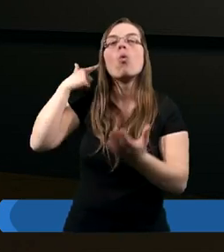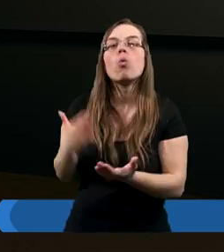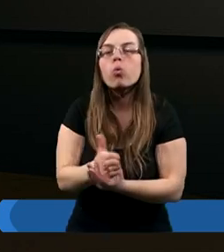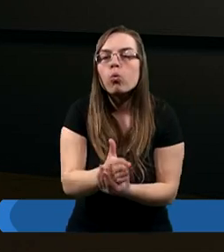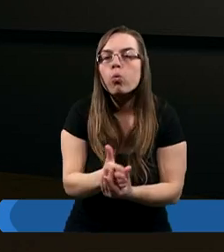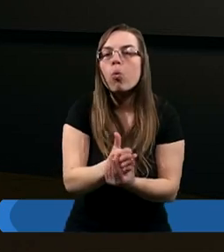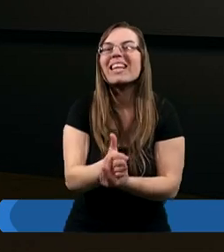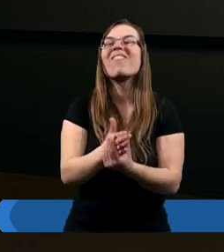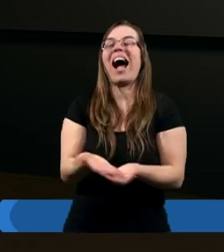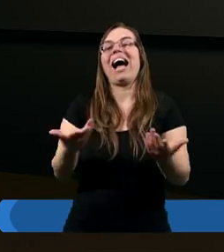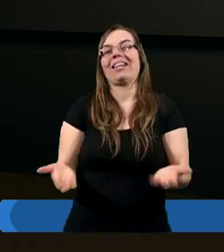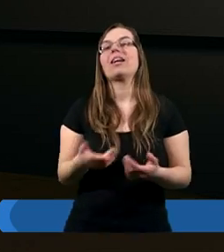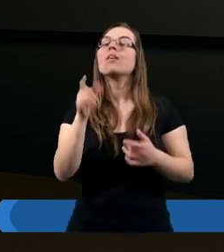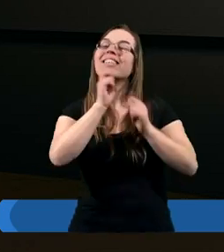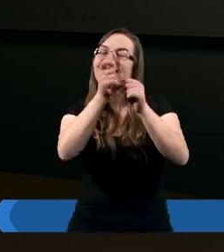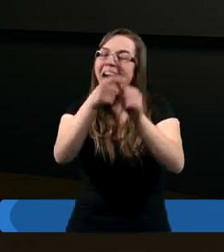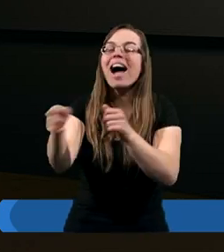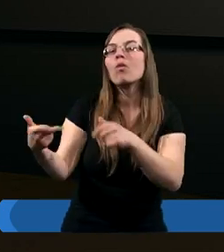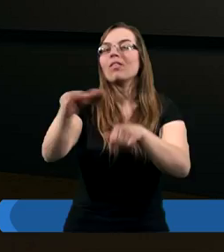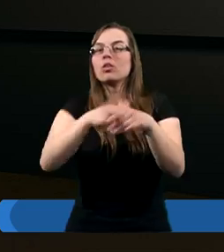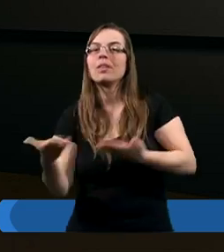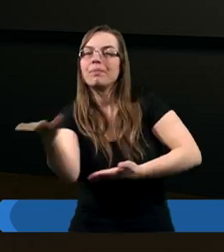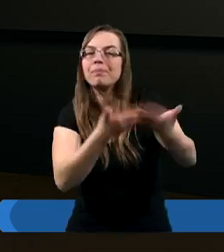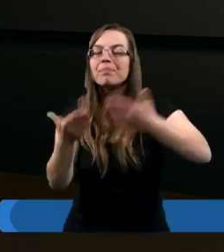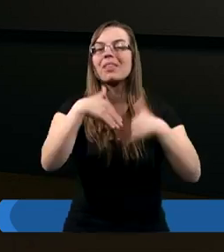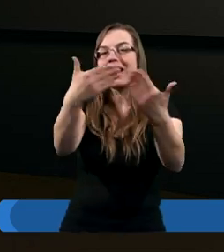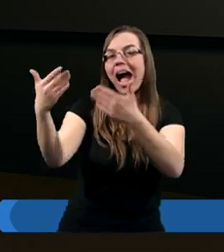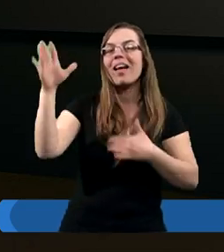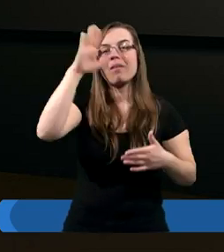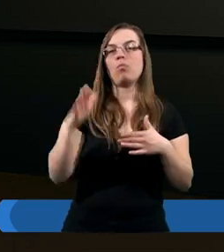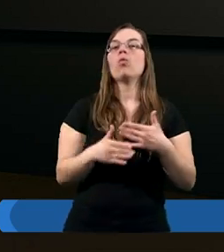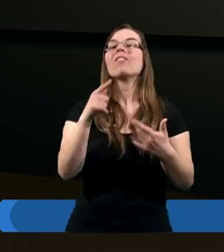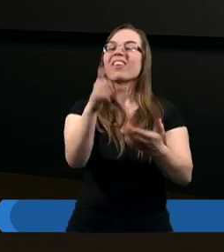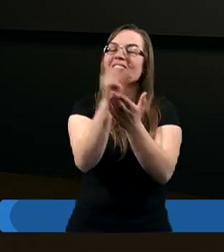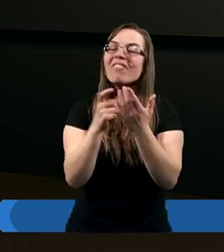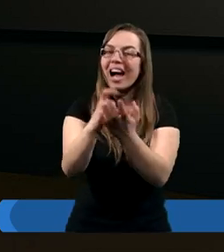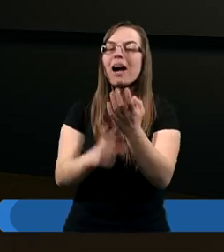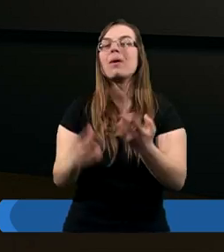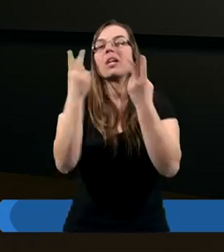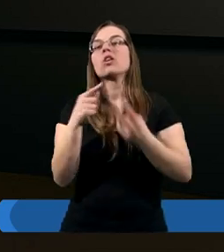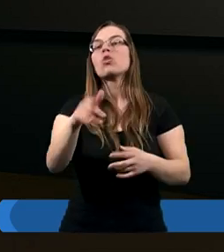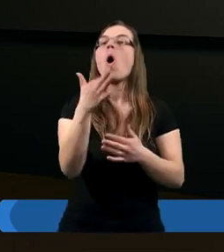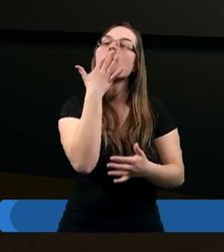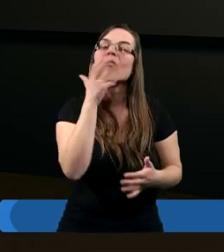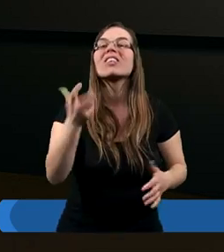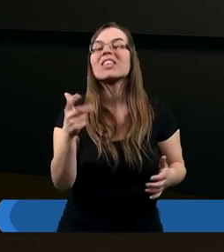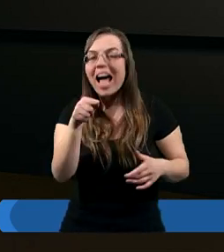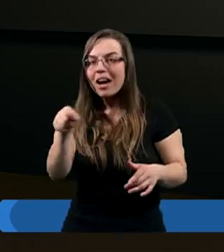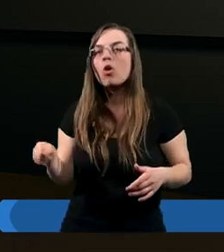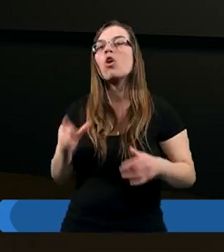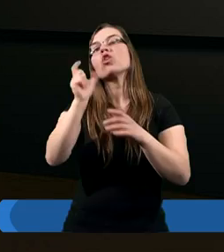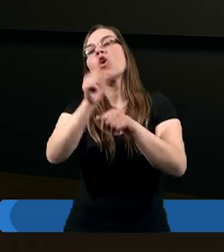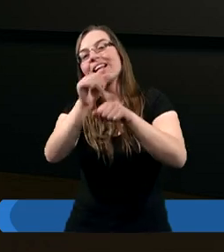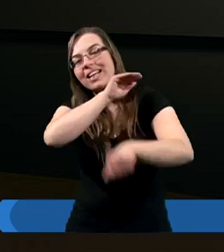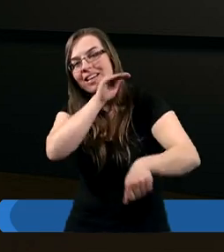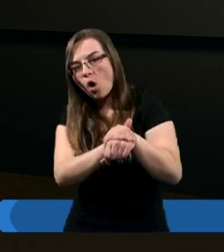usługiwanie według darów, które Bóg daje, jak czytaliśmy w tym fragmencie. To mówienie tego, co